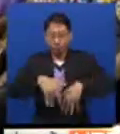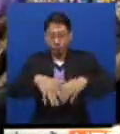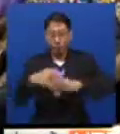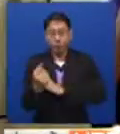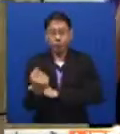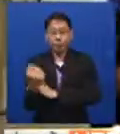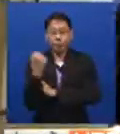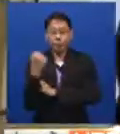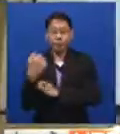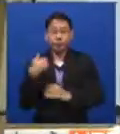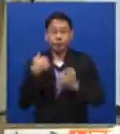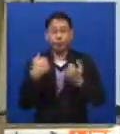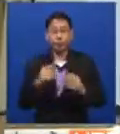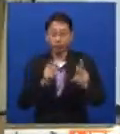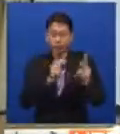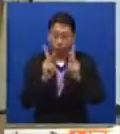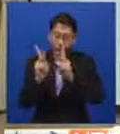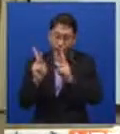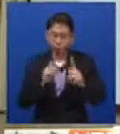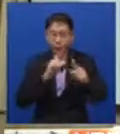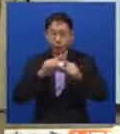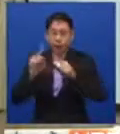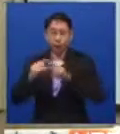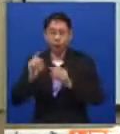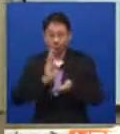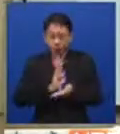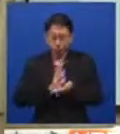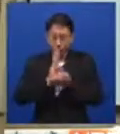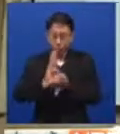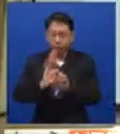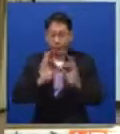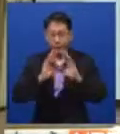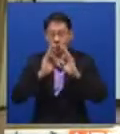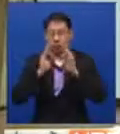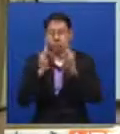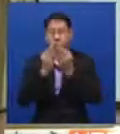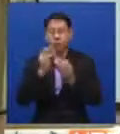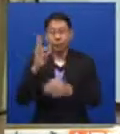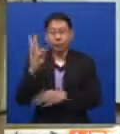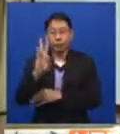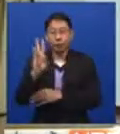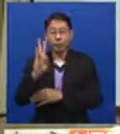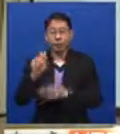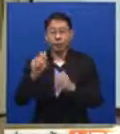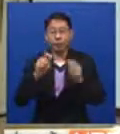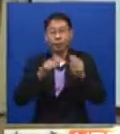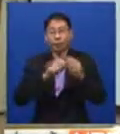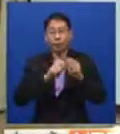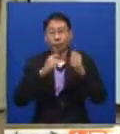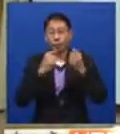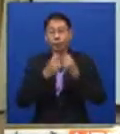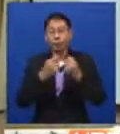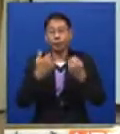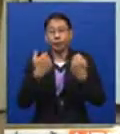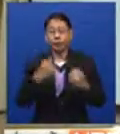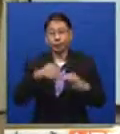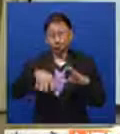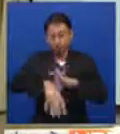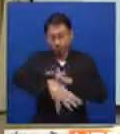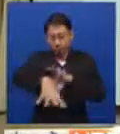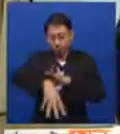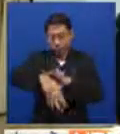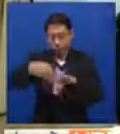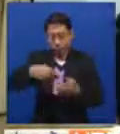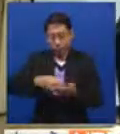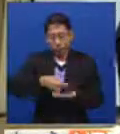มีกิจกรรมต่างๆมากมายทีเดียวนะคะมอบโล่ให้กับครอบครัวร่มเย็น 7ครอบครัวจากทั้ง 7อำเภอการจับฉลากแจก